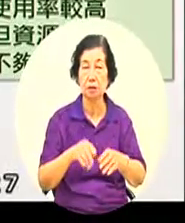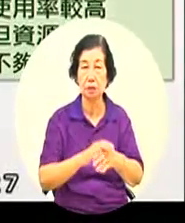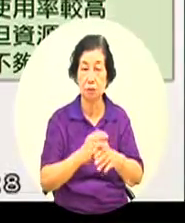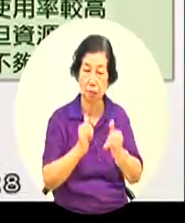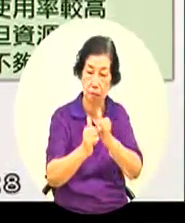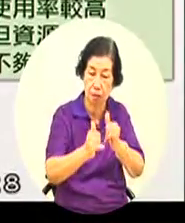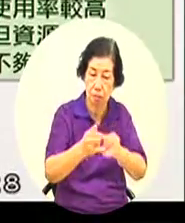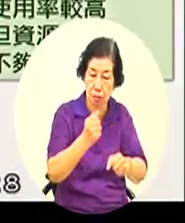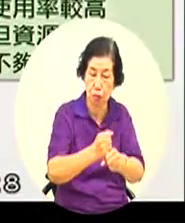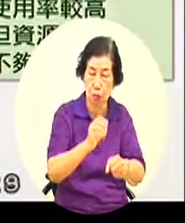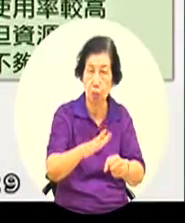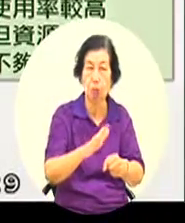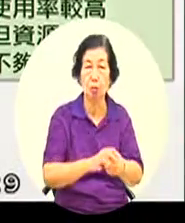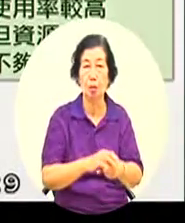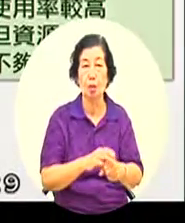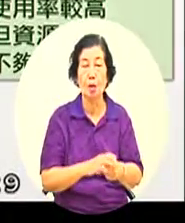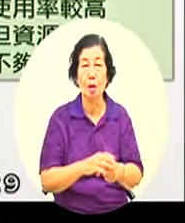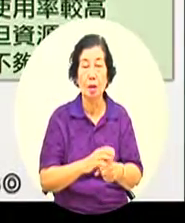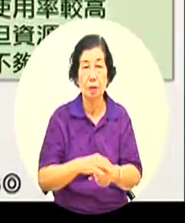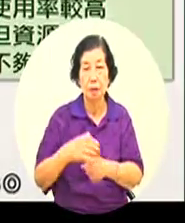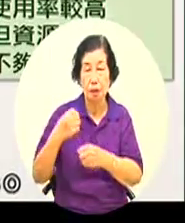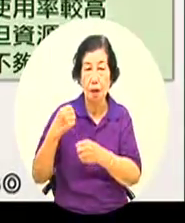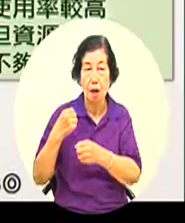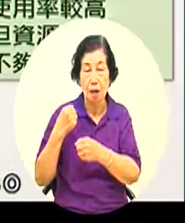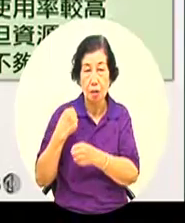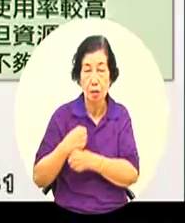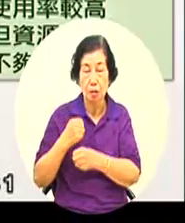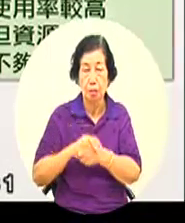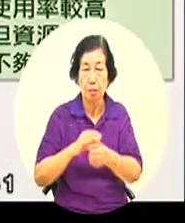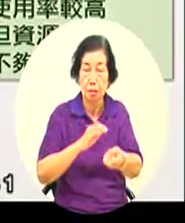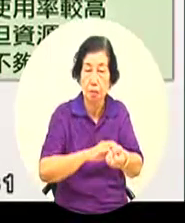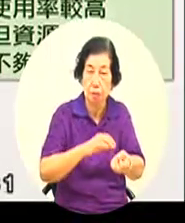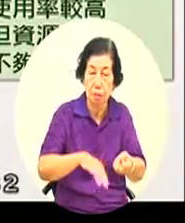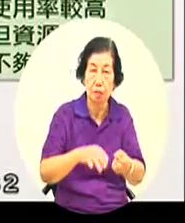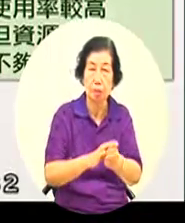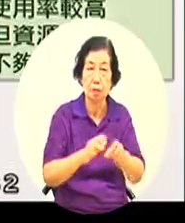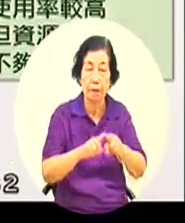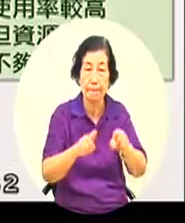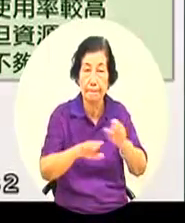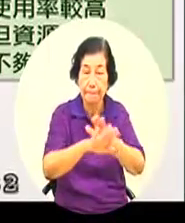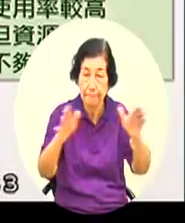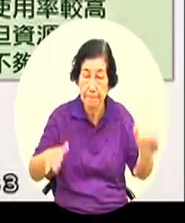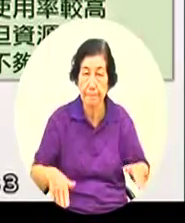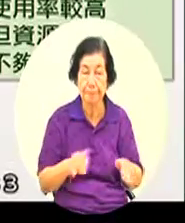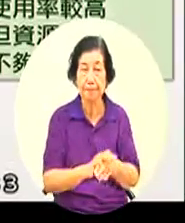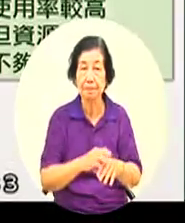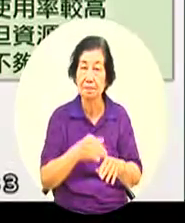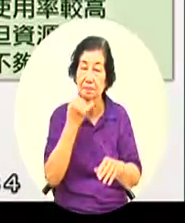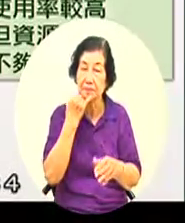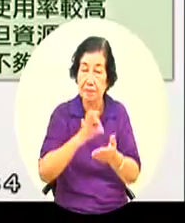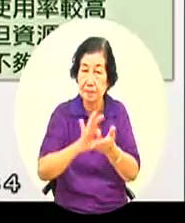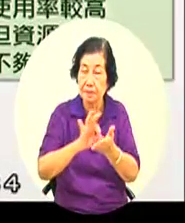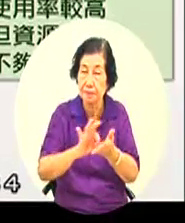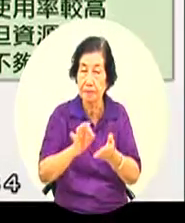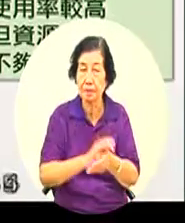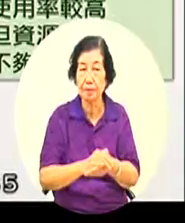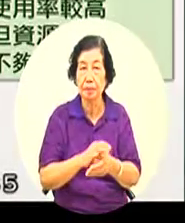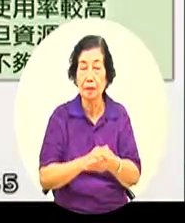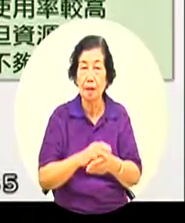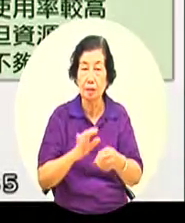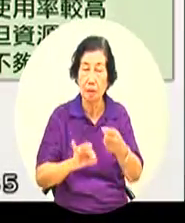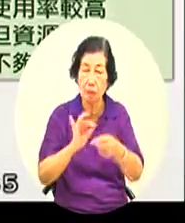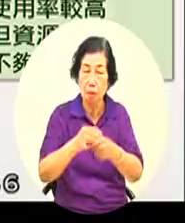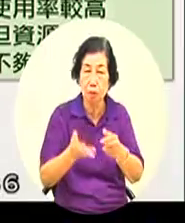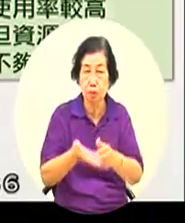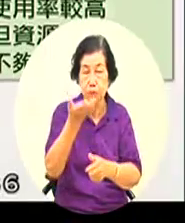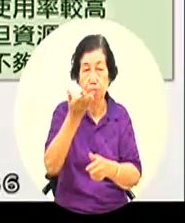是军医教育平台有在做，他比较用使用者的角度去看，使用率稍微高一点，但是因